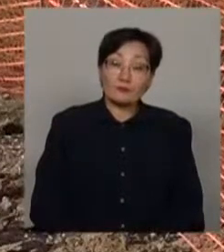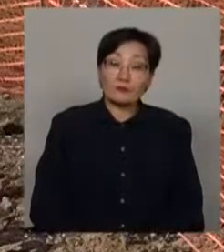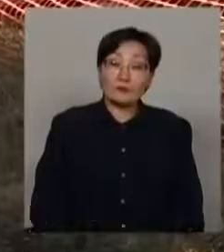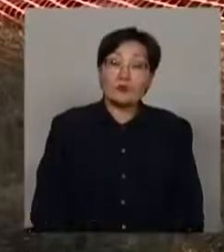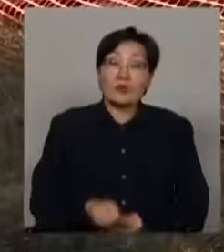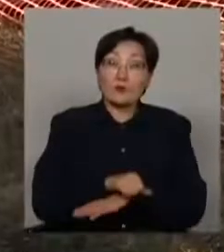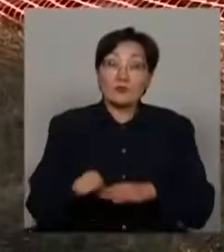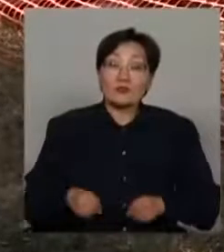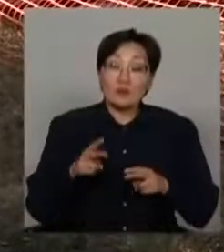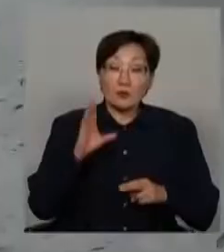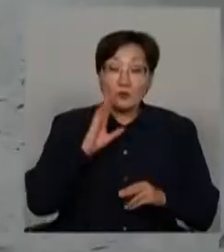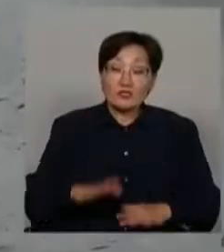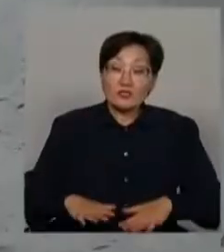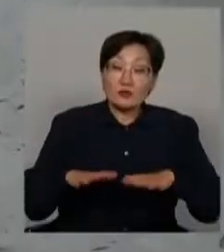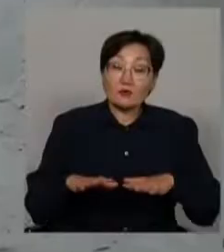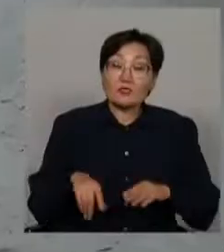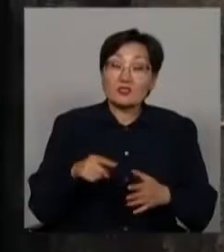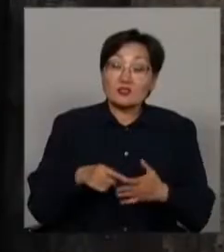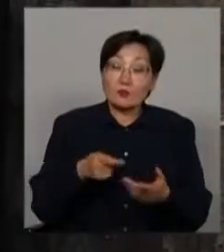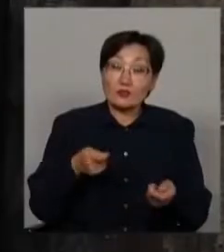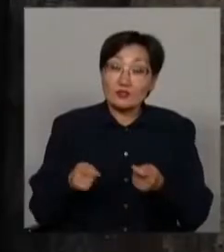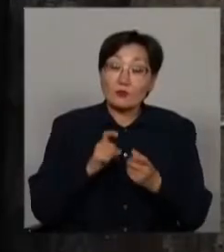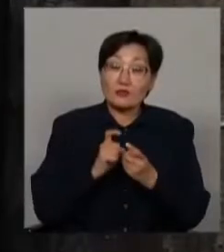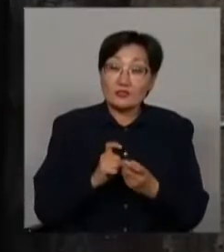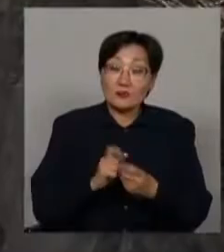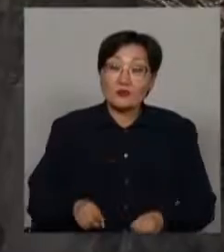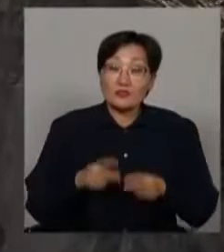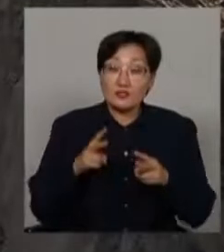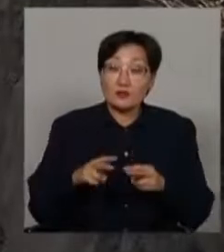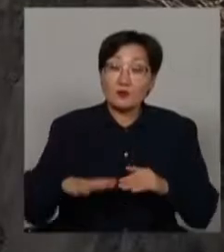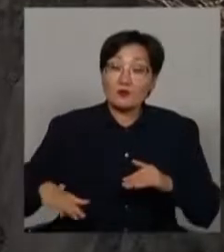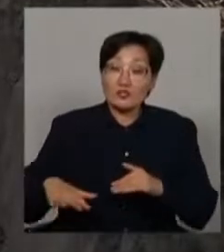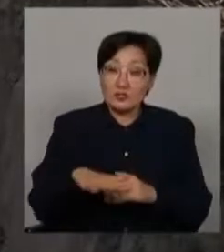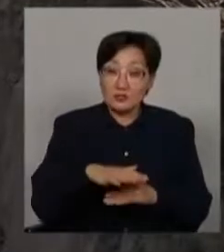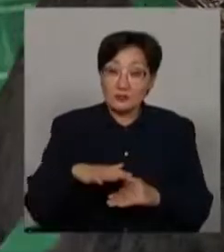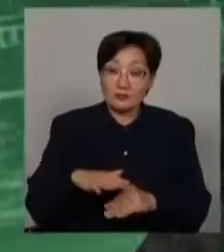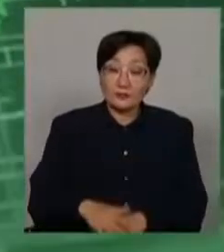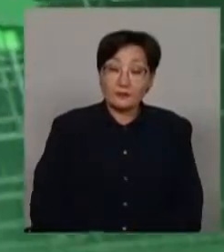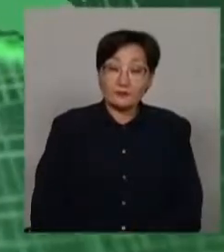Зона с риском подтопления. Как городские власти борются с опасными участками?